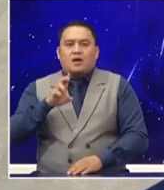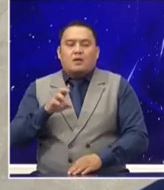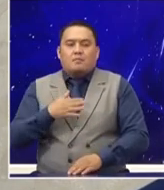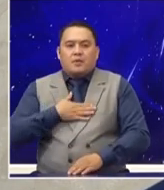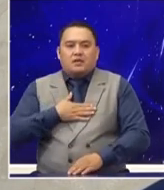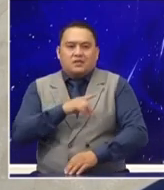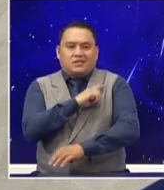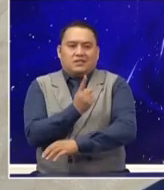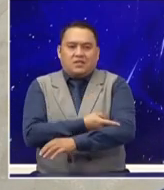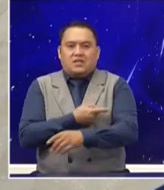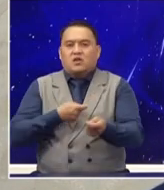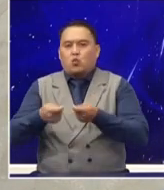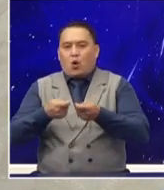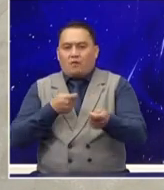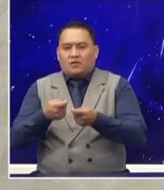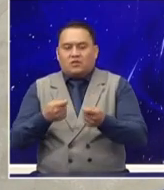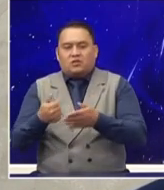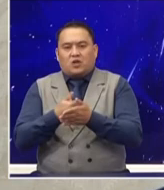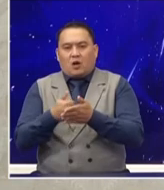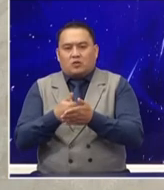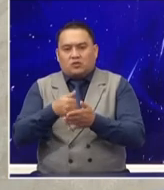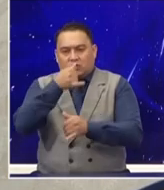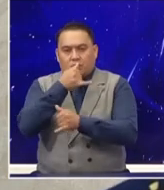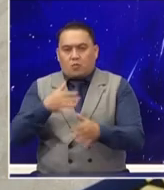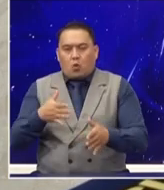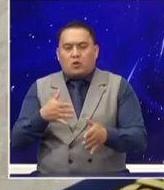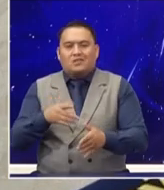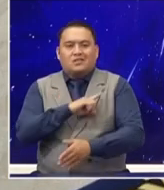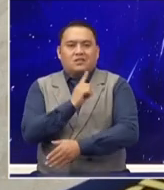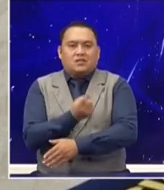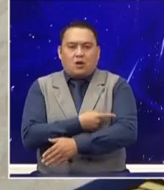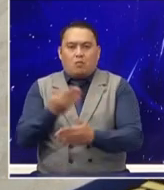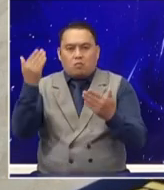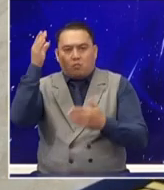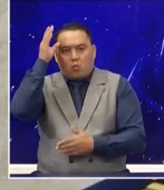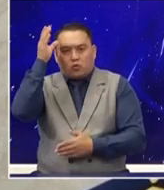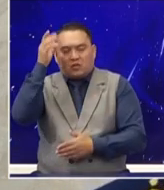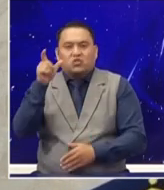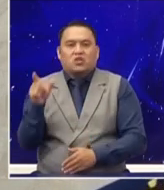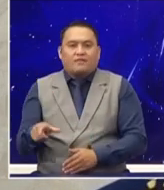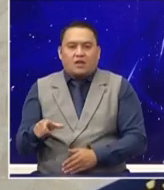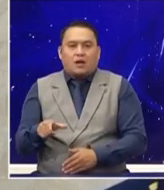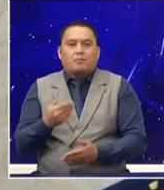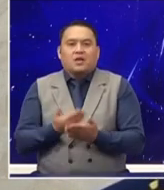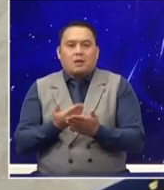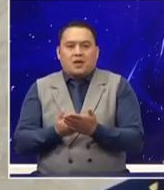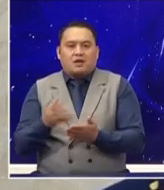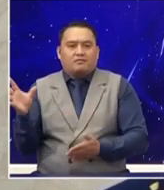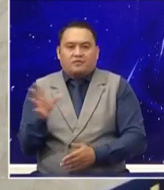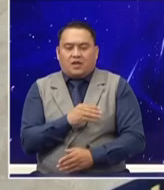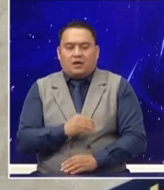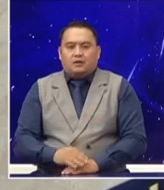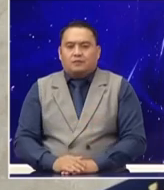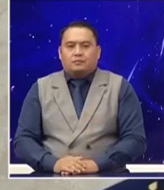сильного лидера мы бы не достигли сегодняшнего благополучия. Он очень сильный и мудрый политик, а также пример для